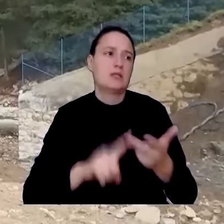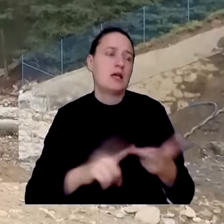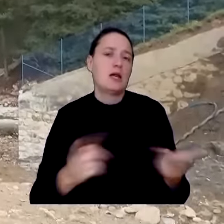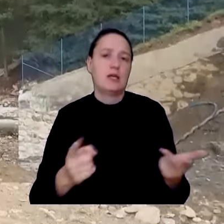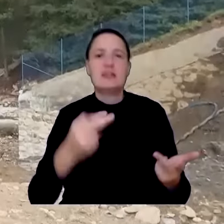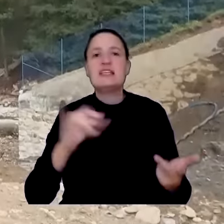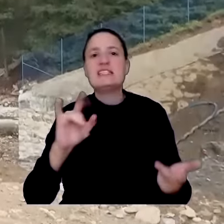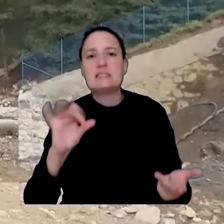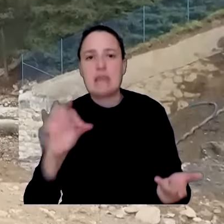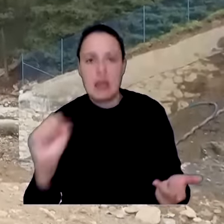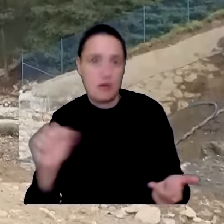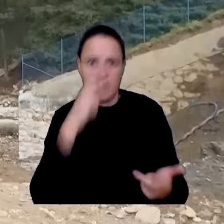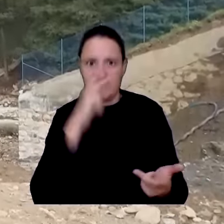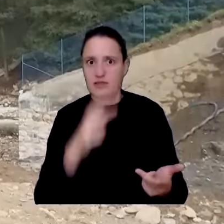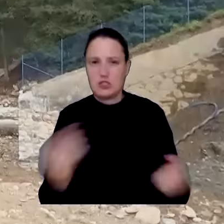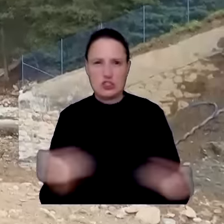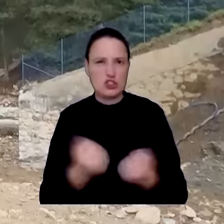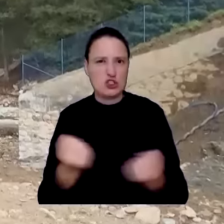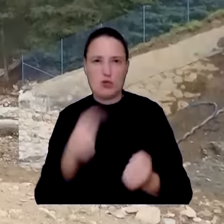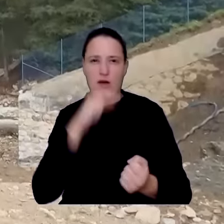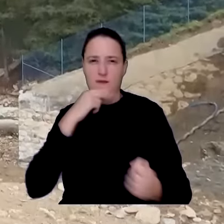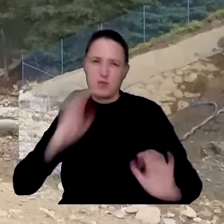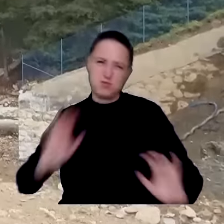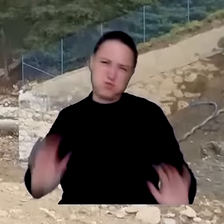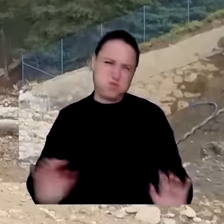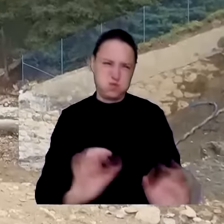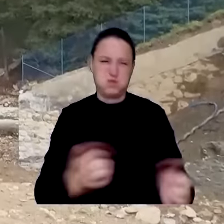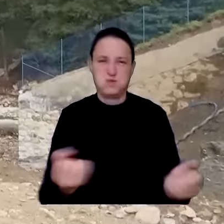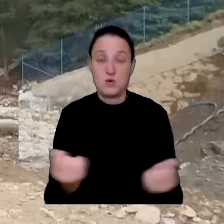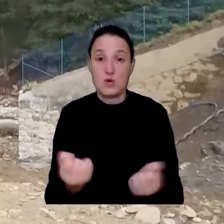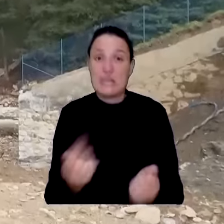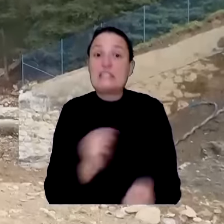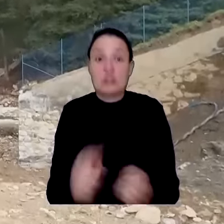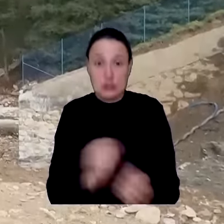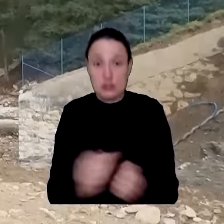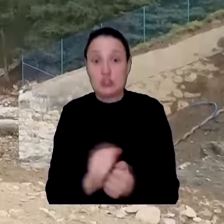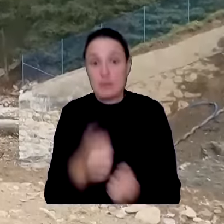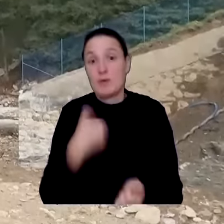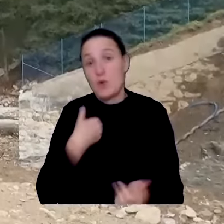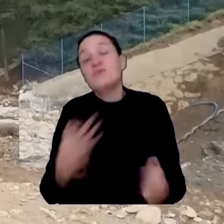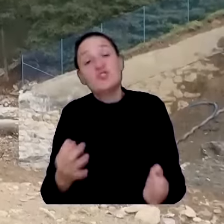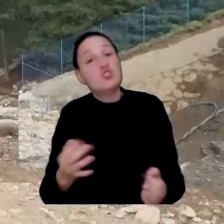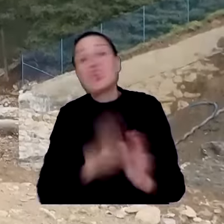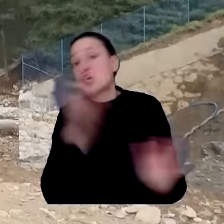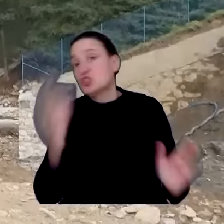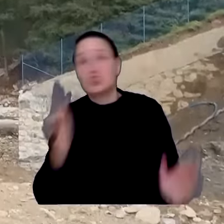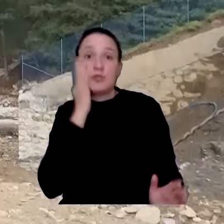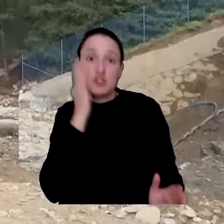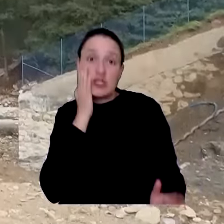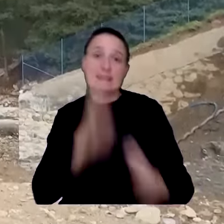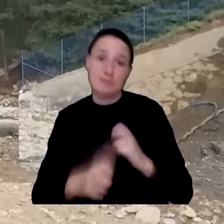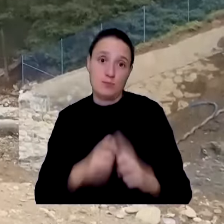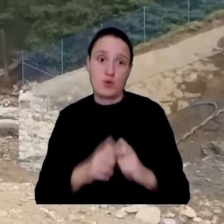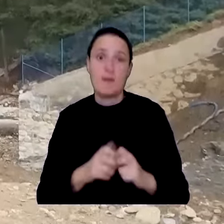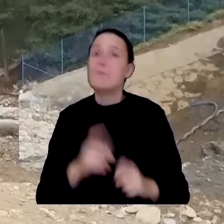czynienia. No i ze skutkami właśnie tej niszczycielskiej siły dziś mierzą się mieszkańcy. Mieszkańcy, którzy cały czas apelują